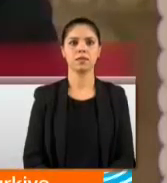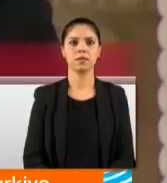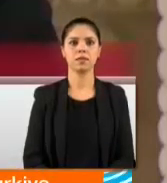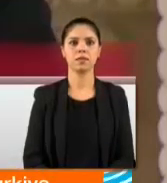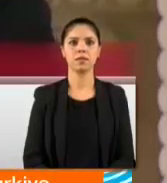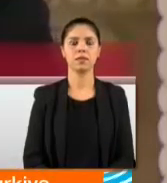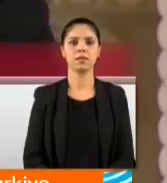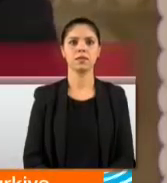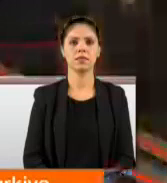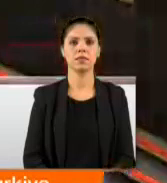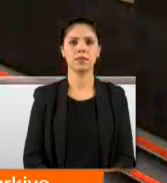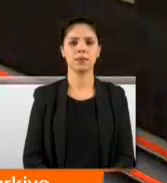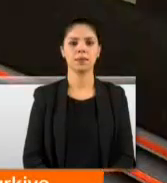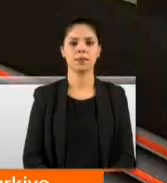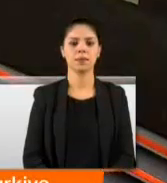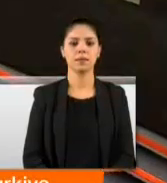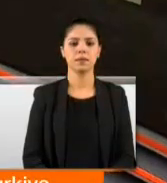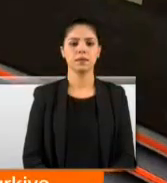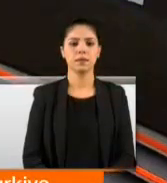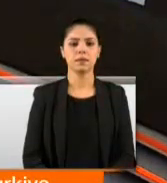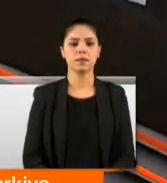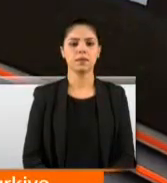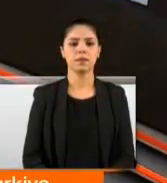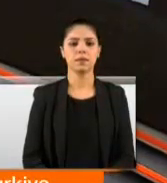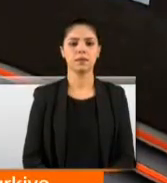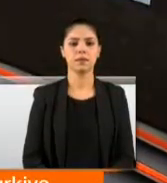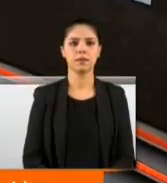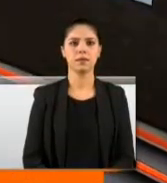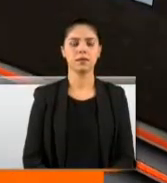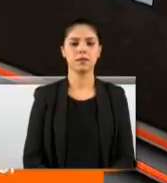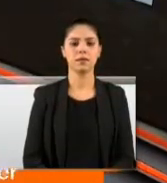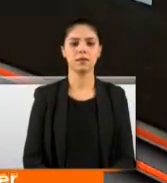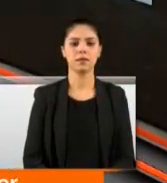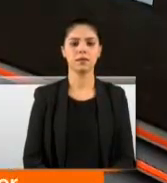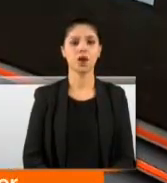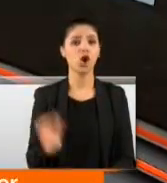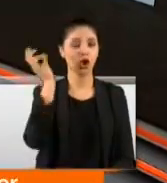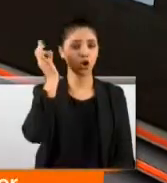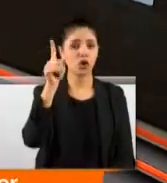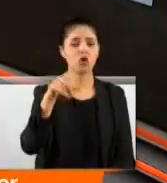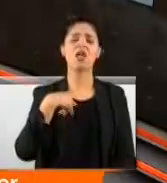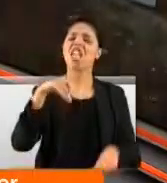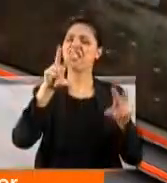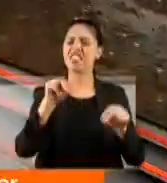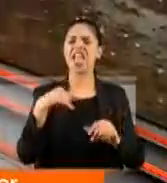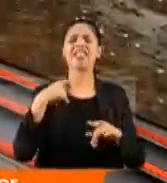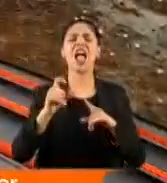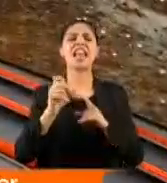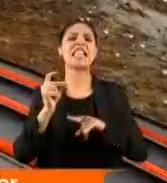that this is information which I prefer not to disclose. Duydunuz, yeterince var